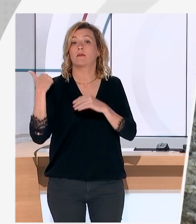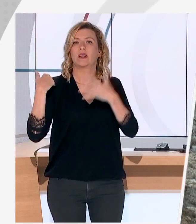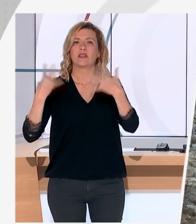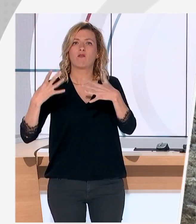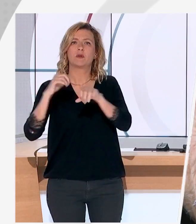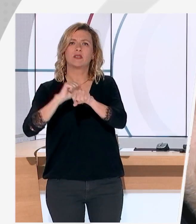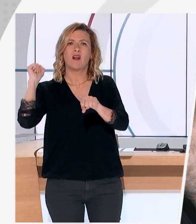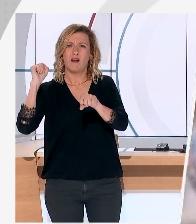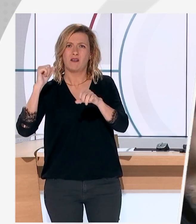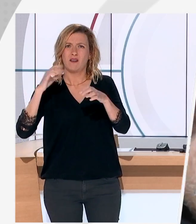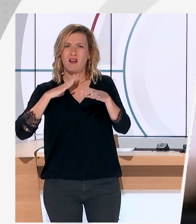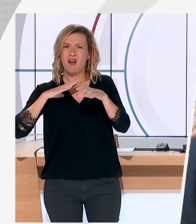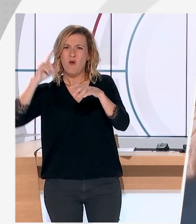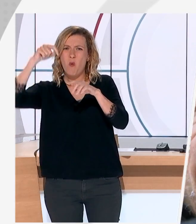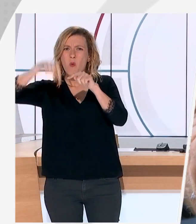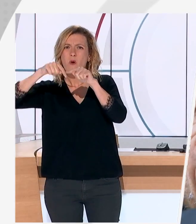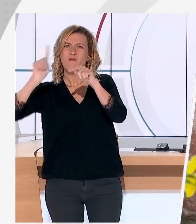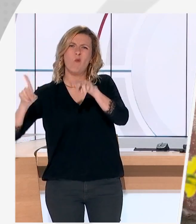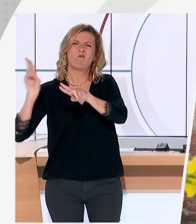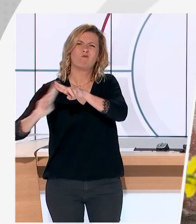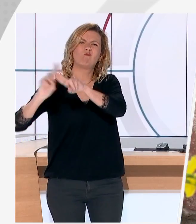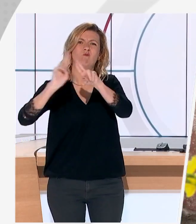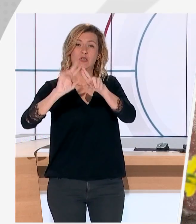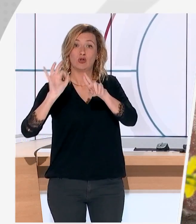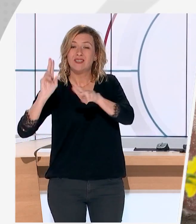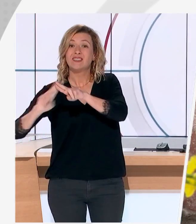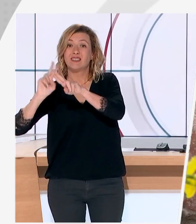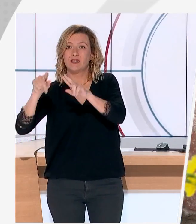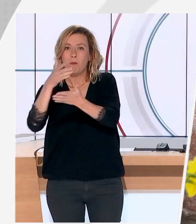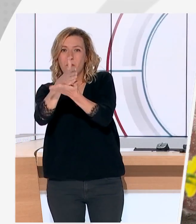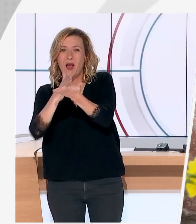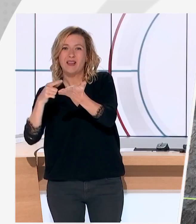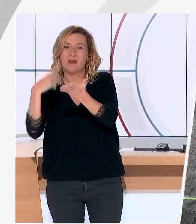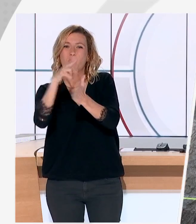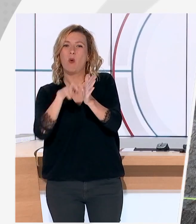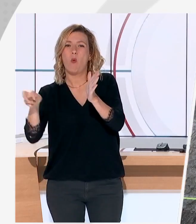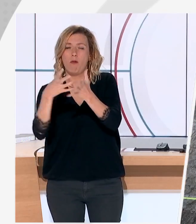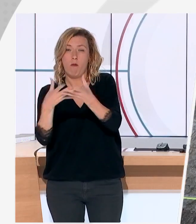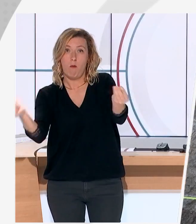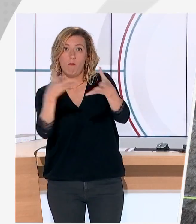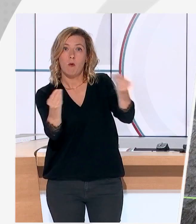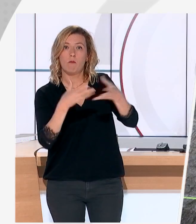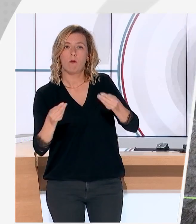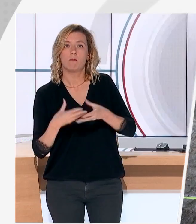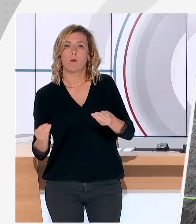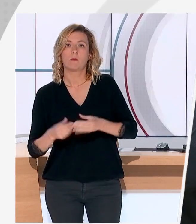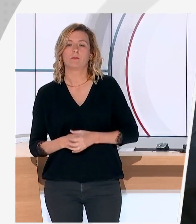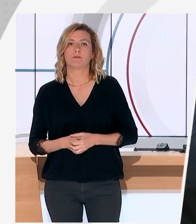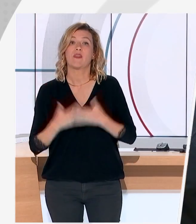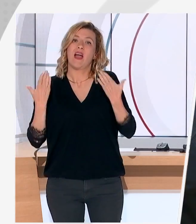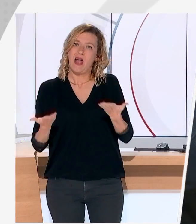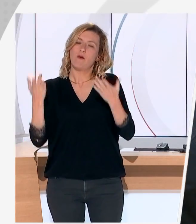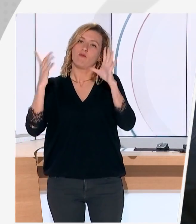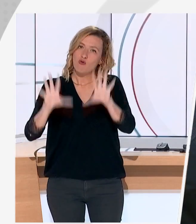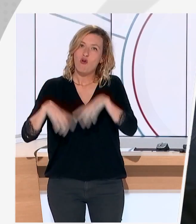d'importants travaux d'étanchéité de la base du mur de l'édifice religieux. Des travaux qui ont enlevé une partie de l'histoire